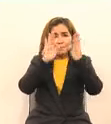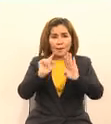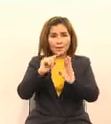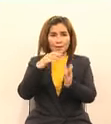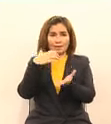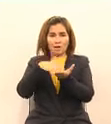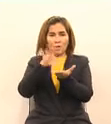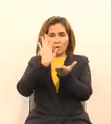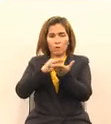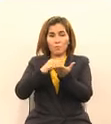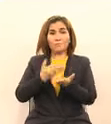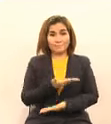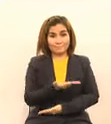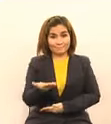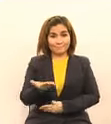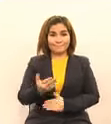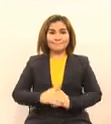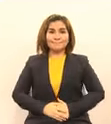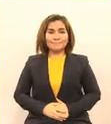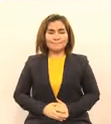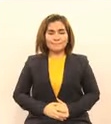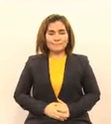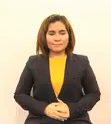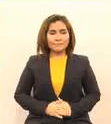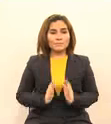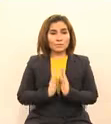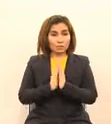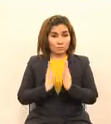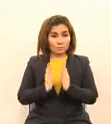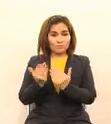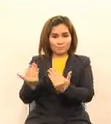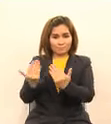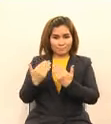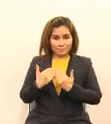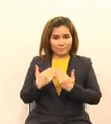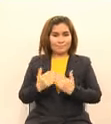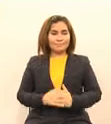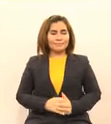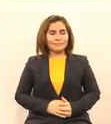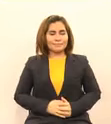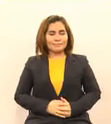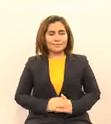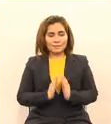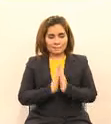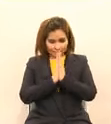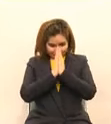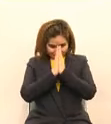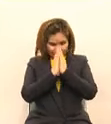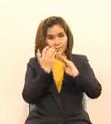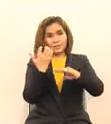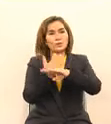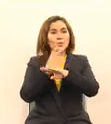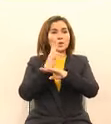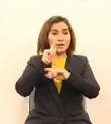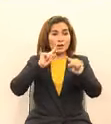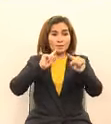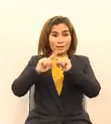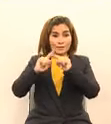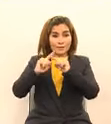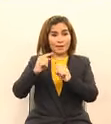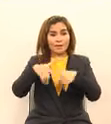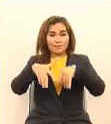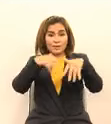ะครับขอกราบเรียนเชิญครับ ขอบคุณคุณหมอวรสครับสวัสดีพี่น้องสื่อสารมวลชนทุกท่านนะครับส